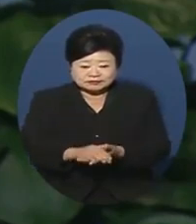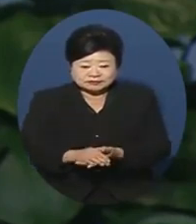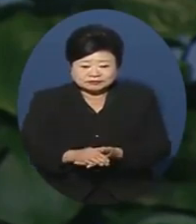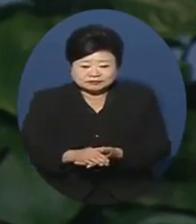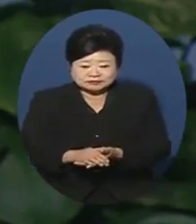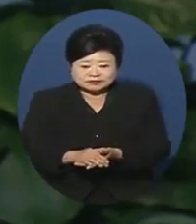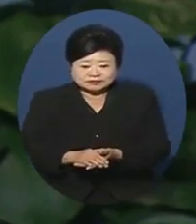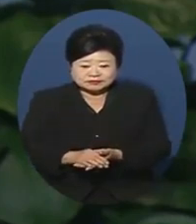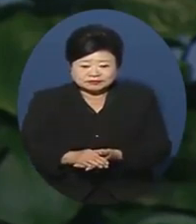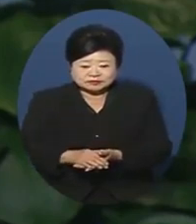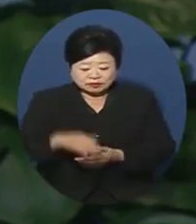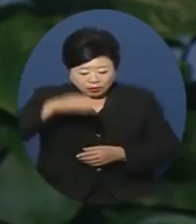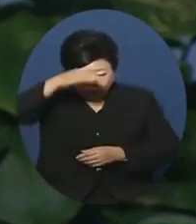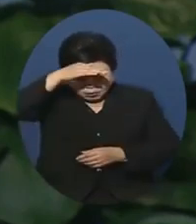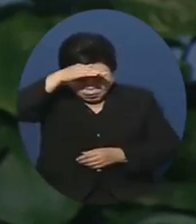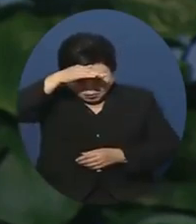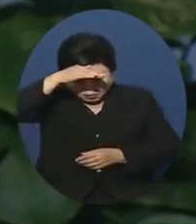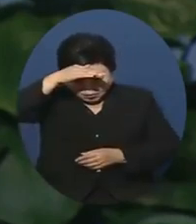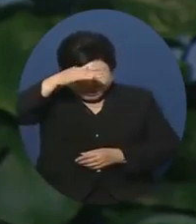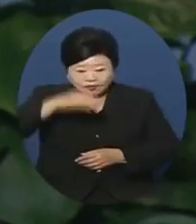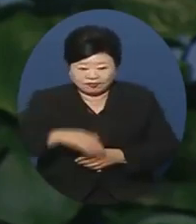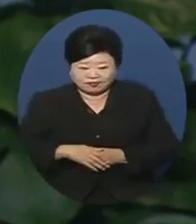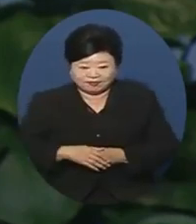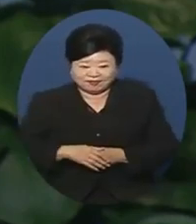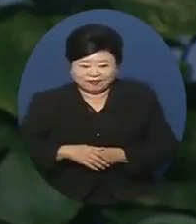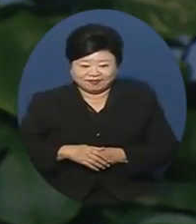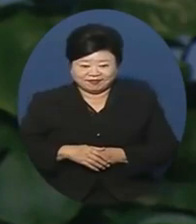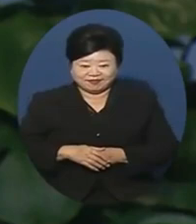위에서 나로 명령을 통해서